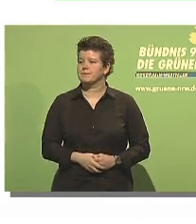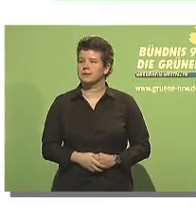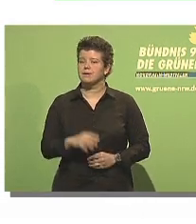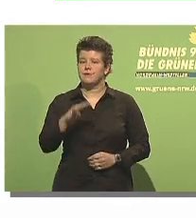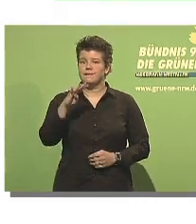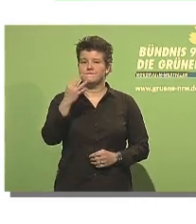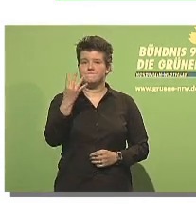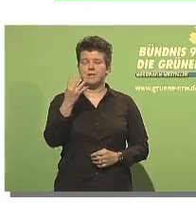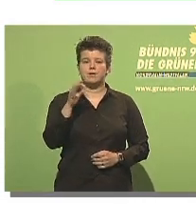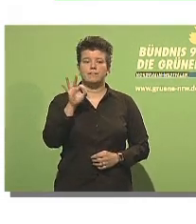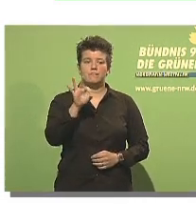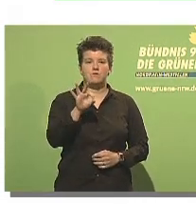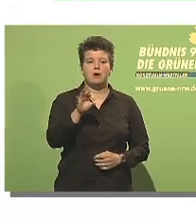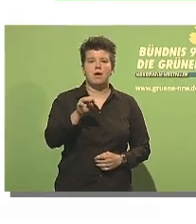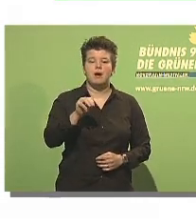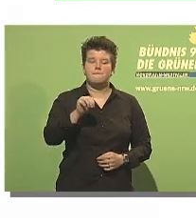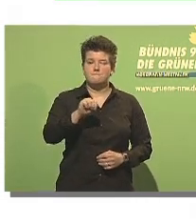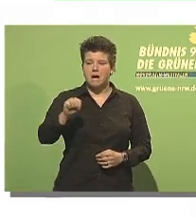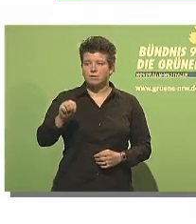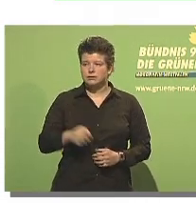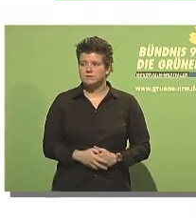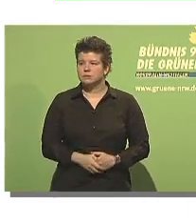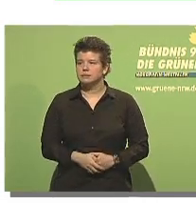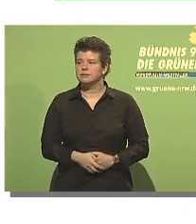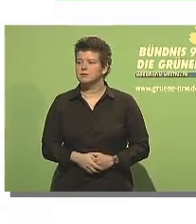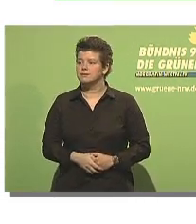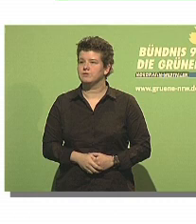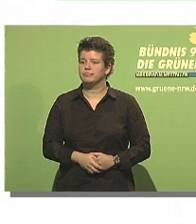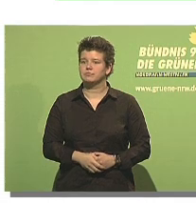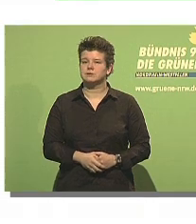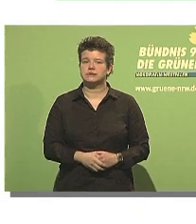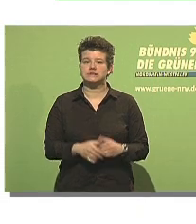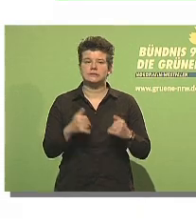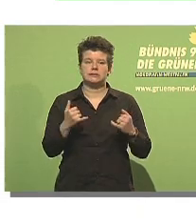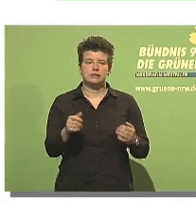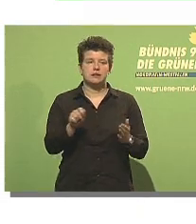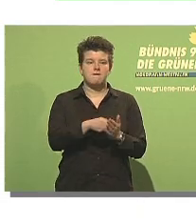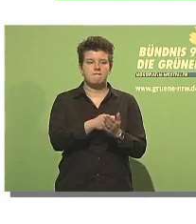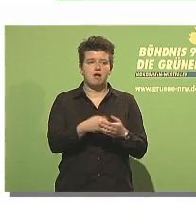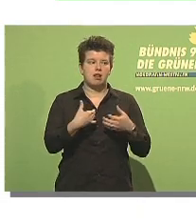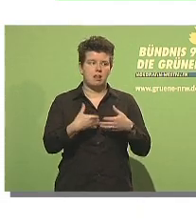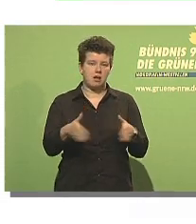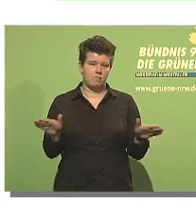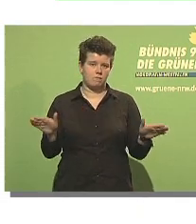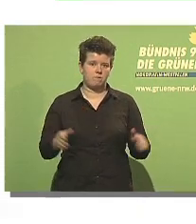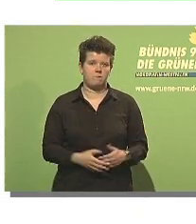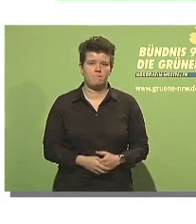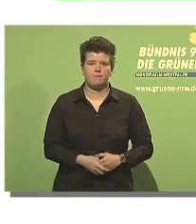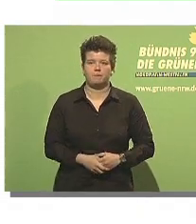4 für Markus Kurt. Ich erkläre den Wahlgang für eröffnet.